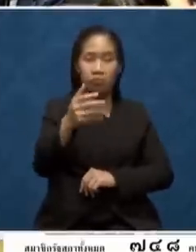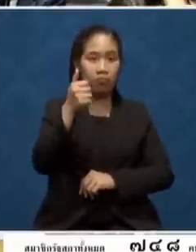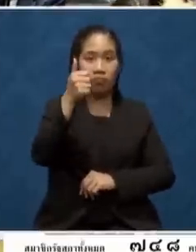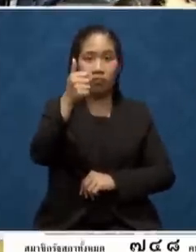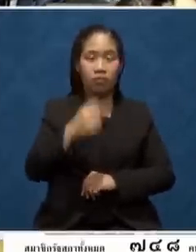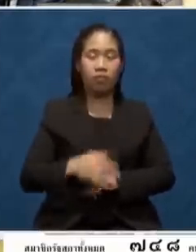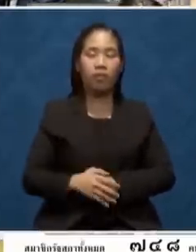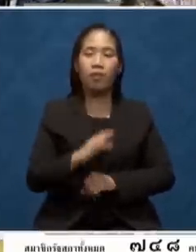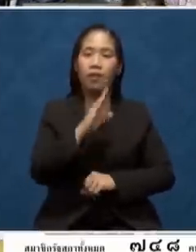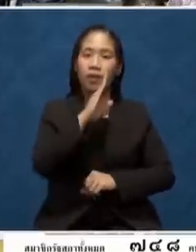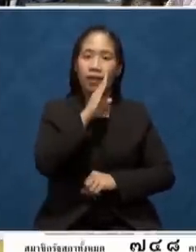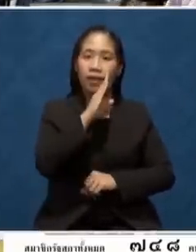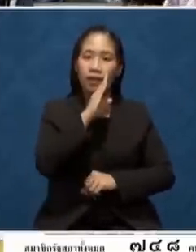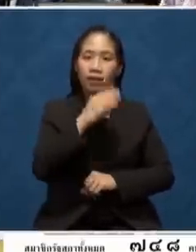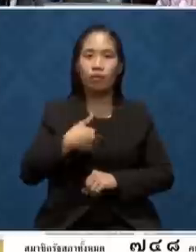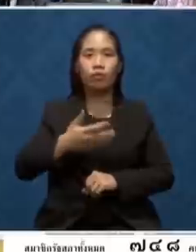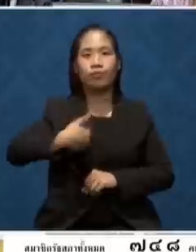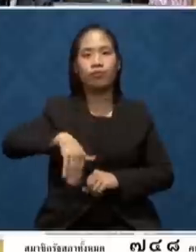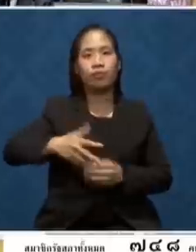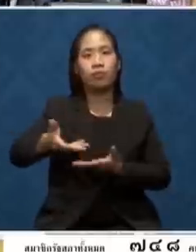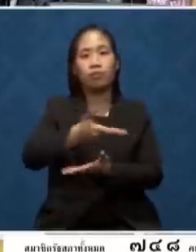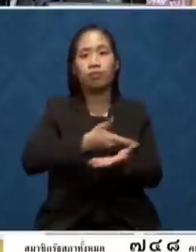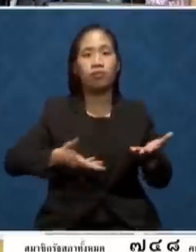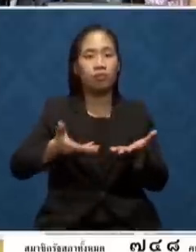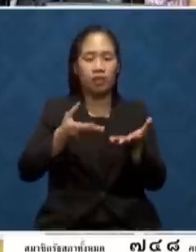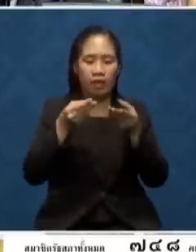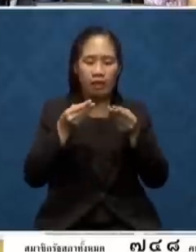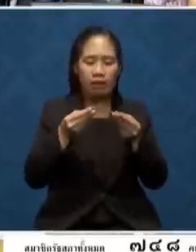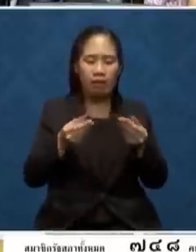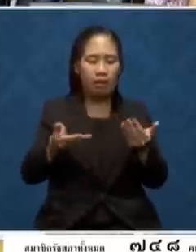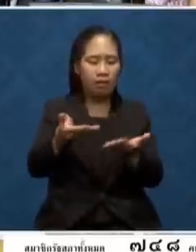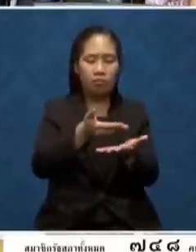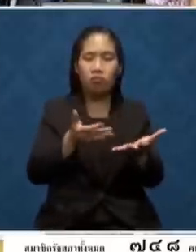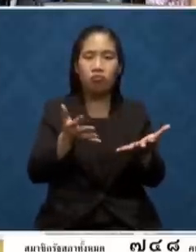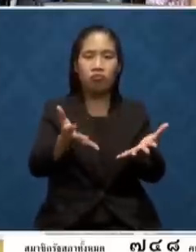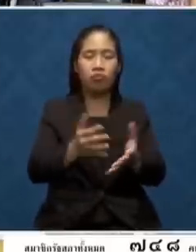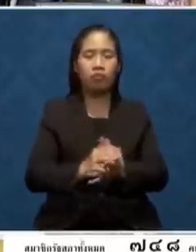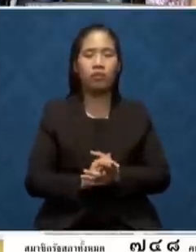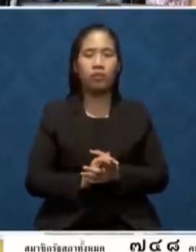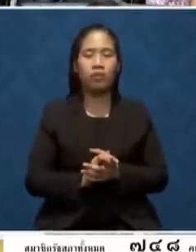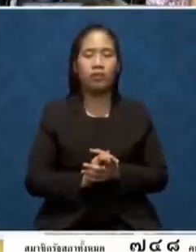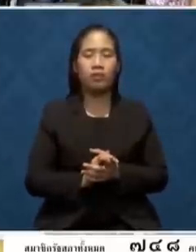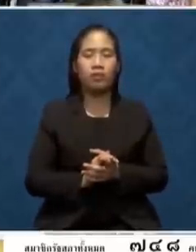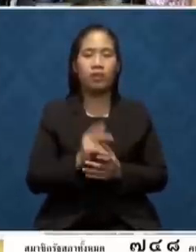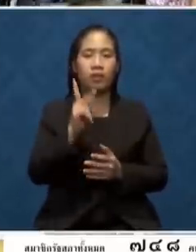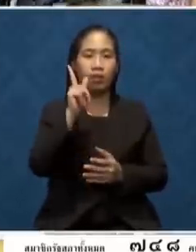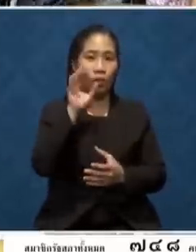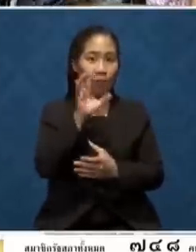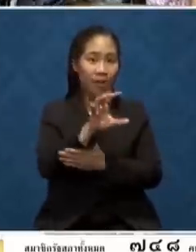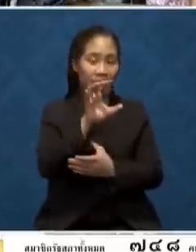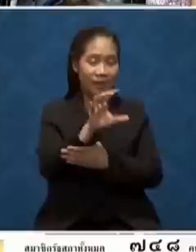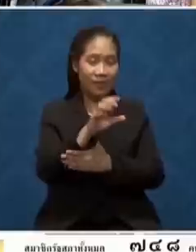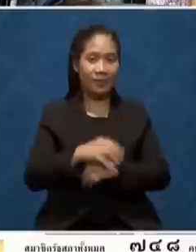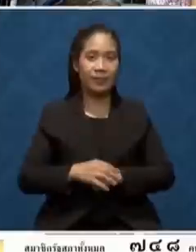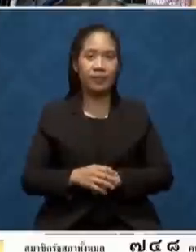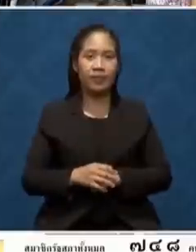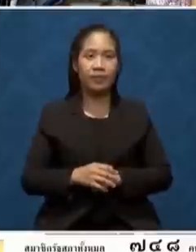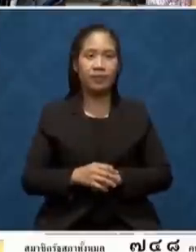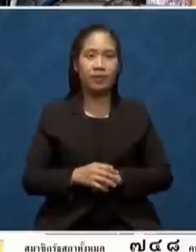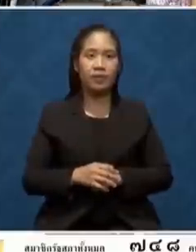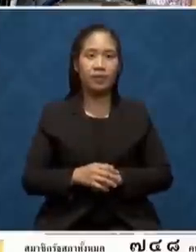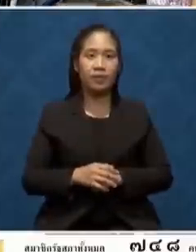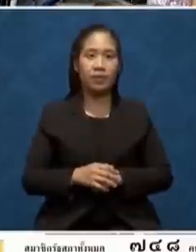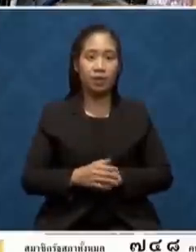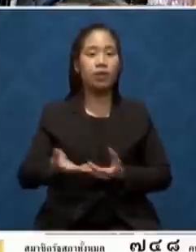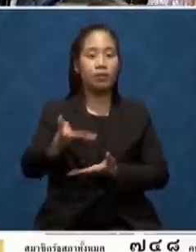ถ้าหากว่าเราไม่พิจารณากันให้ดีโดยเฉพาะข้อบังคับที่เรา